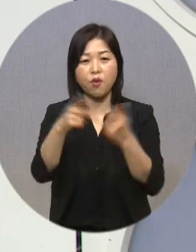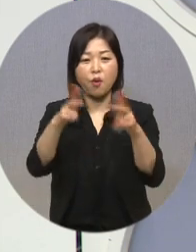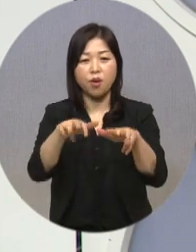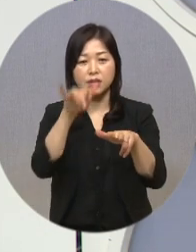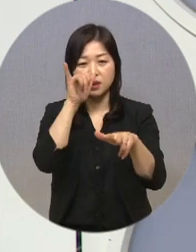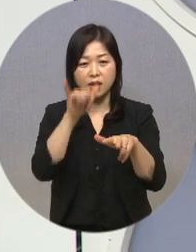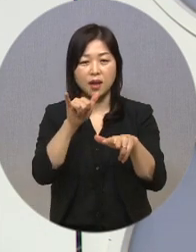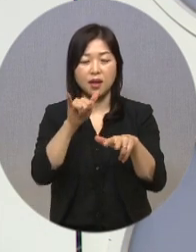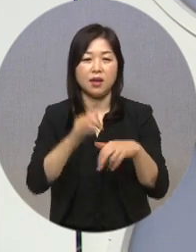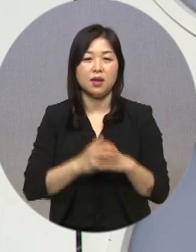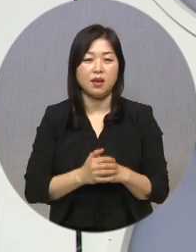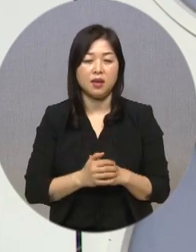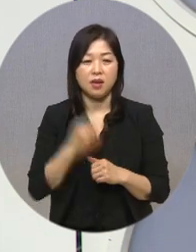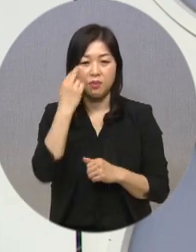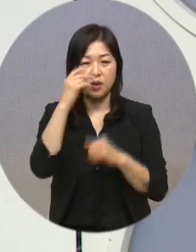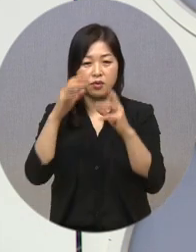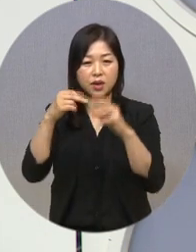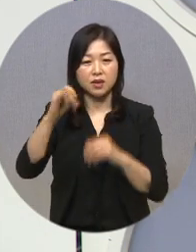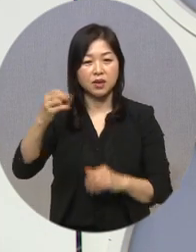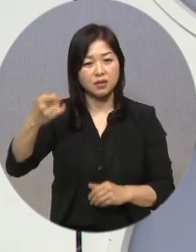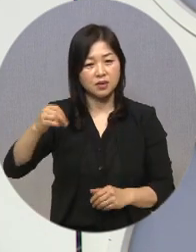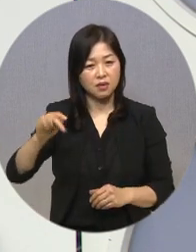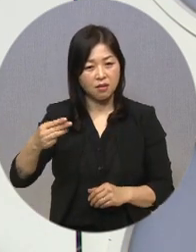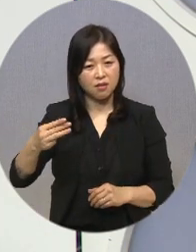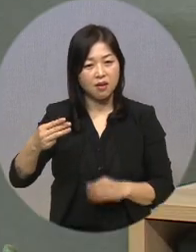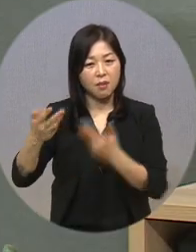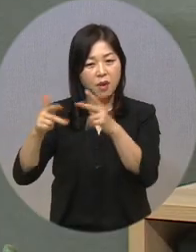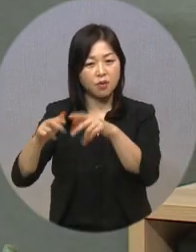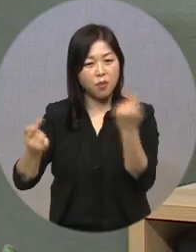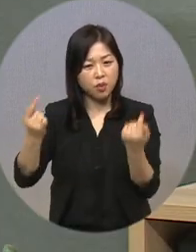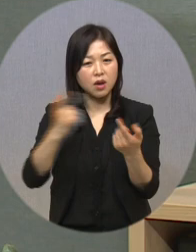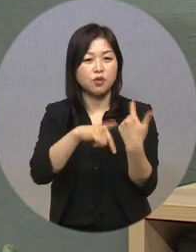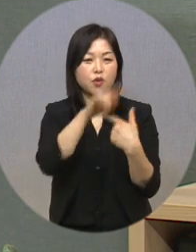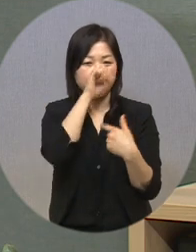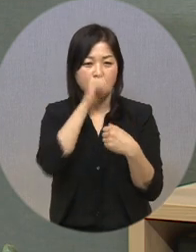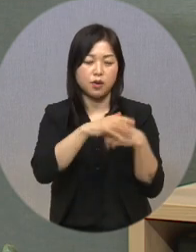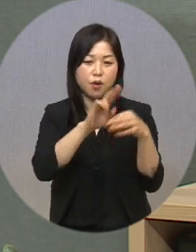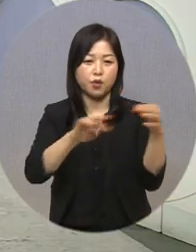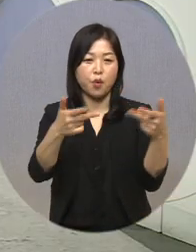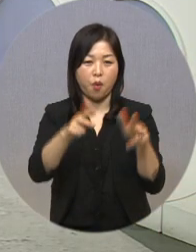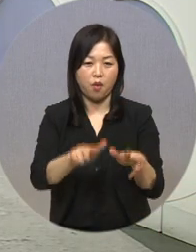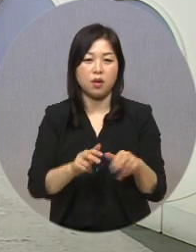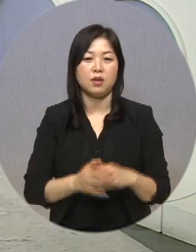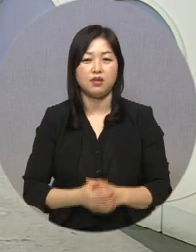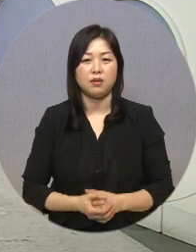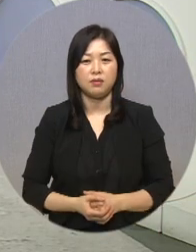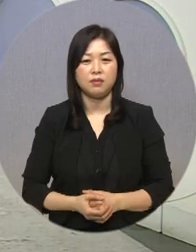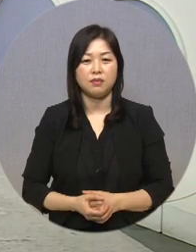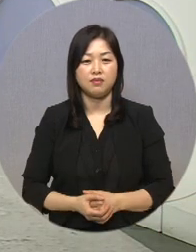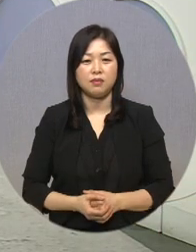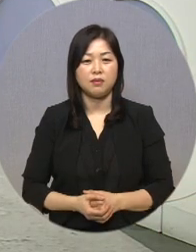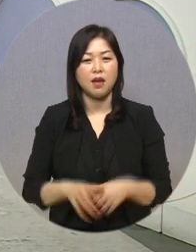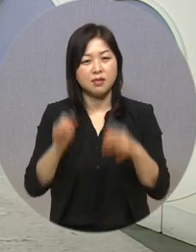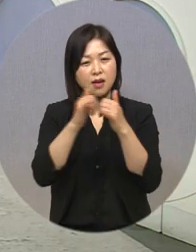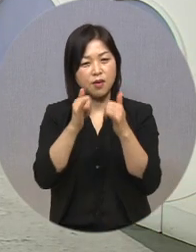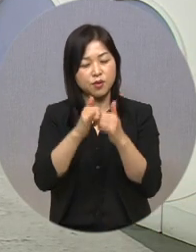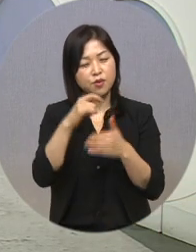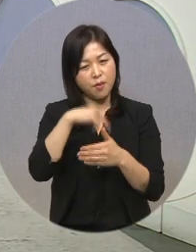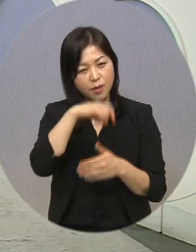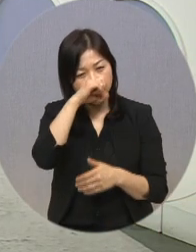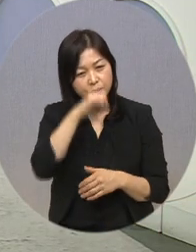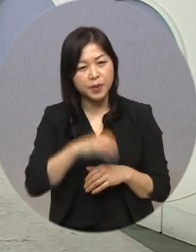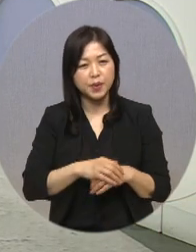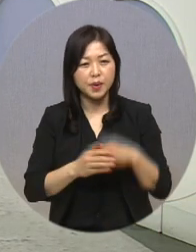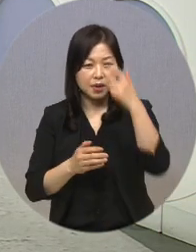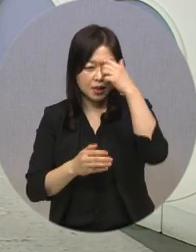공원이 있는데 미국의 센트럴 파크보다 더 좋아. 여의도 공원. 예. 야 사람들도 착하고